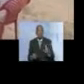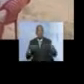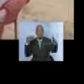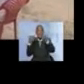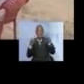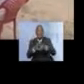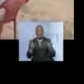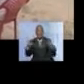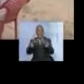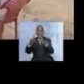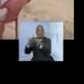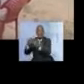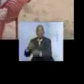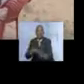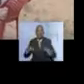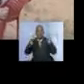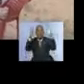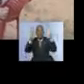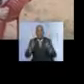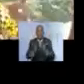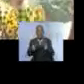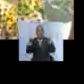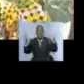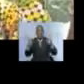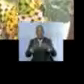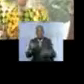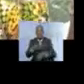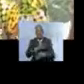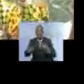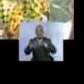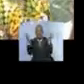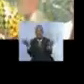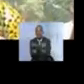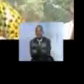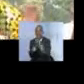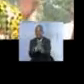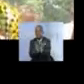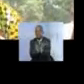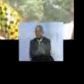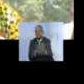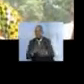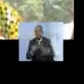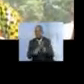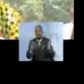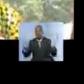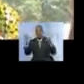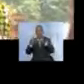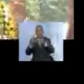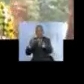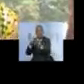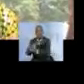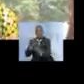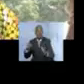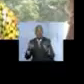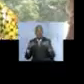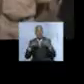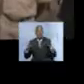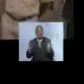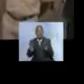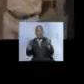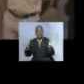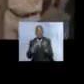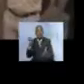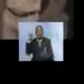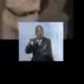célébration de la journée de l'excellence. La mutuelle de développement de Mankono, MUDEM, par la voix de son président, exhorte les